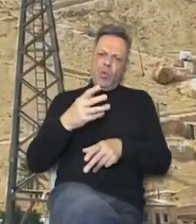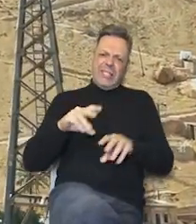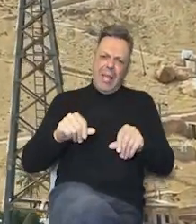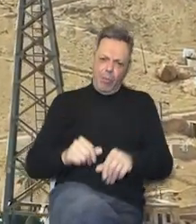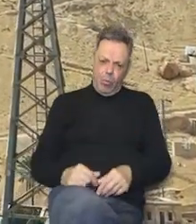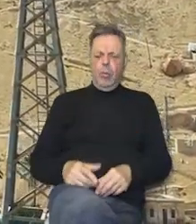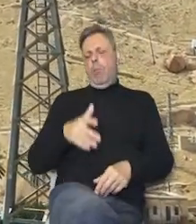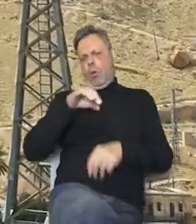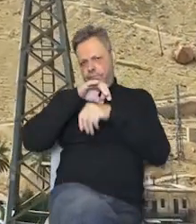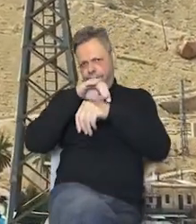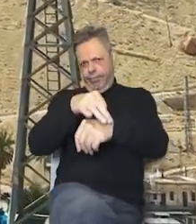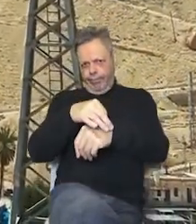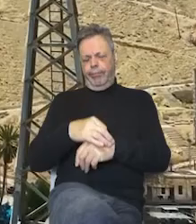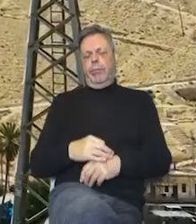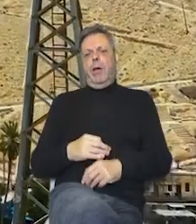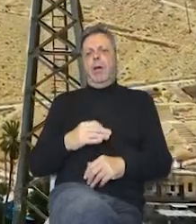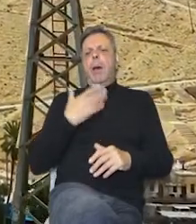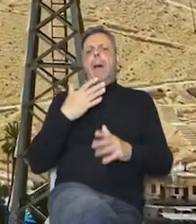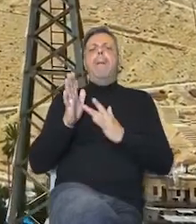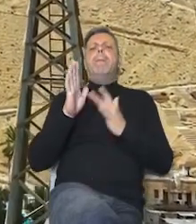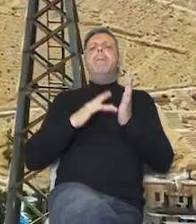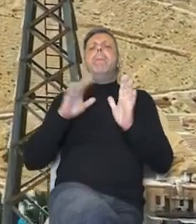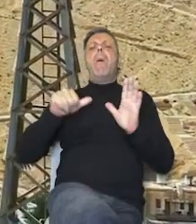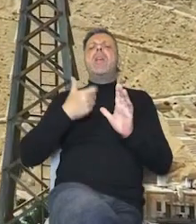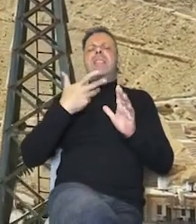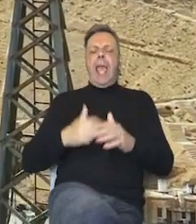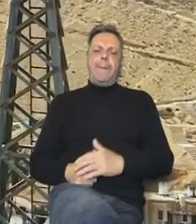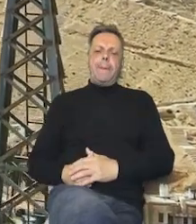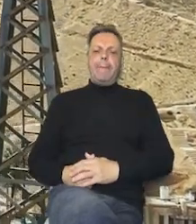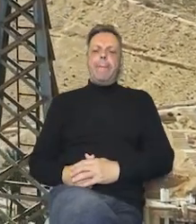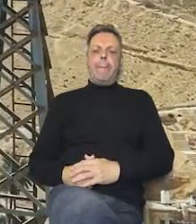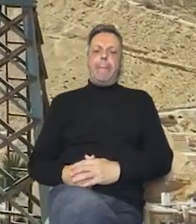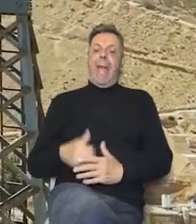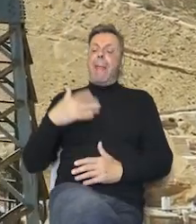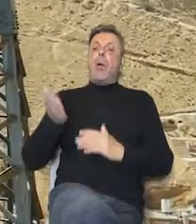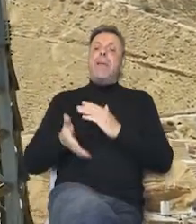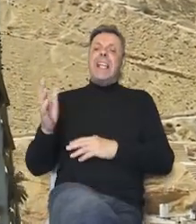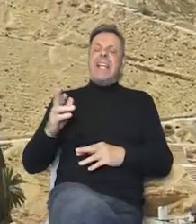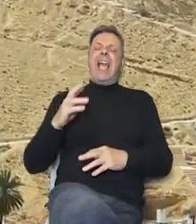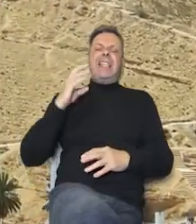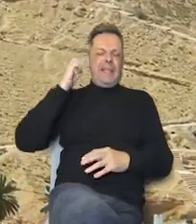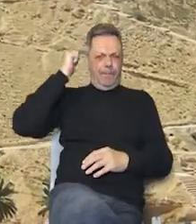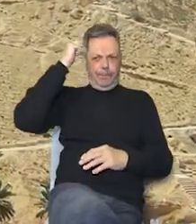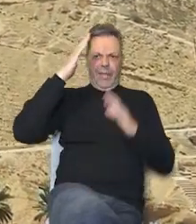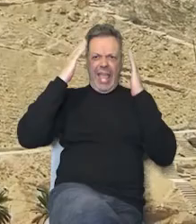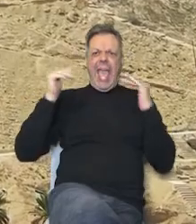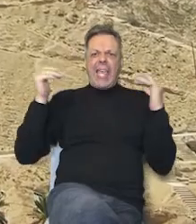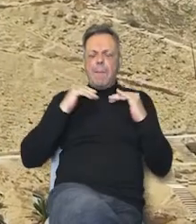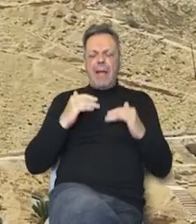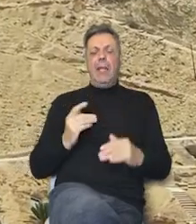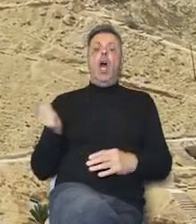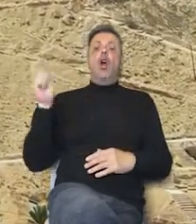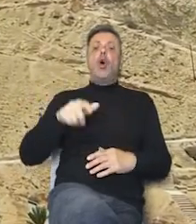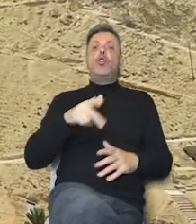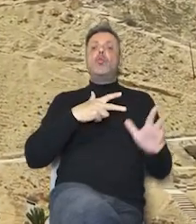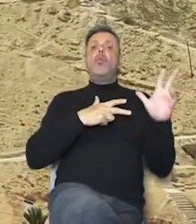Mojsijeva pomoćnika Jošue. Naime, nakon izlaska iz Egipta i dugogodišnjeg lutanja, Izraelci su došli u